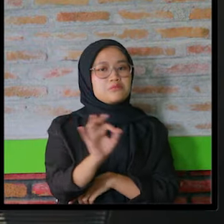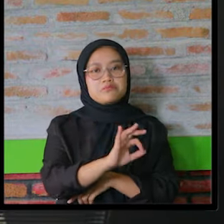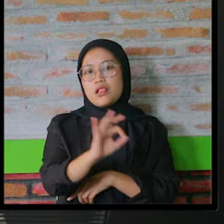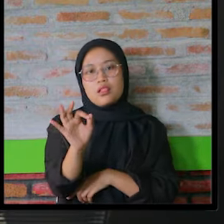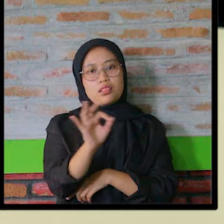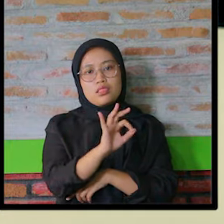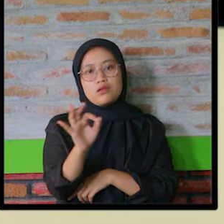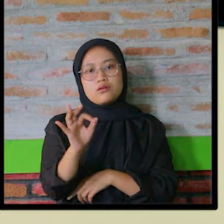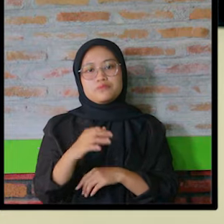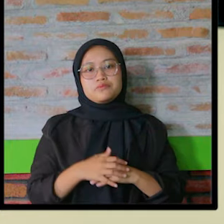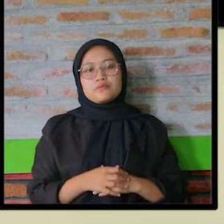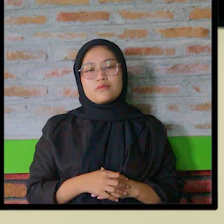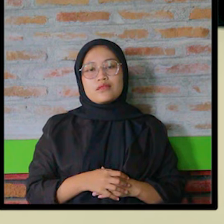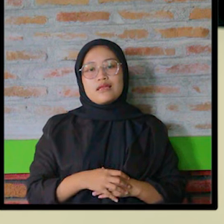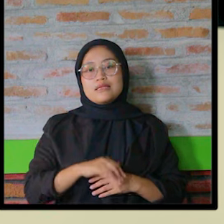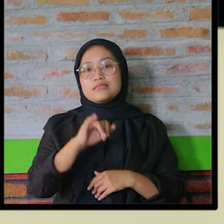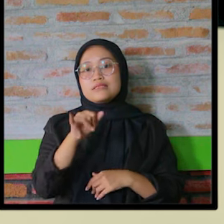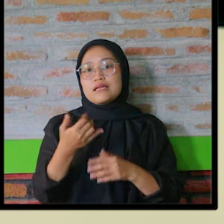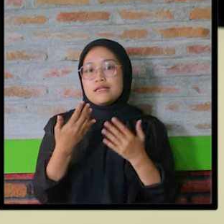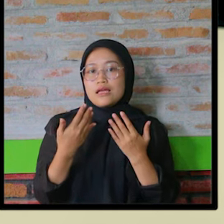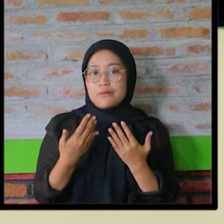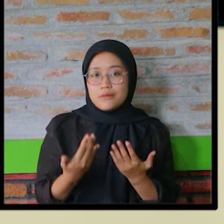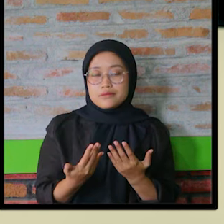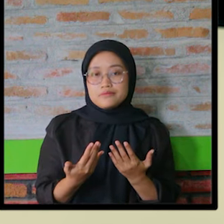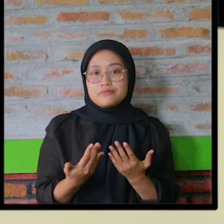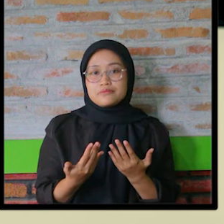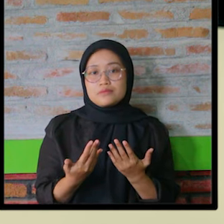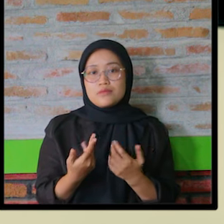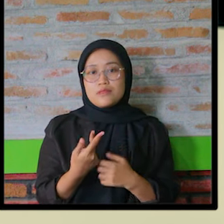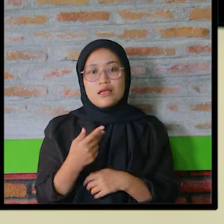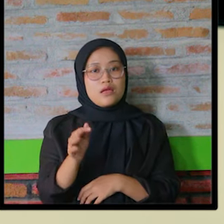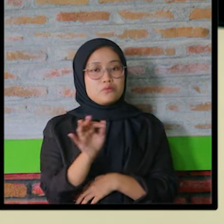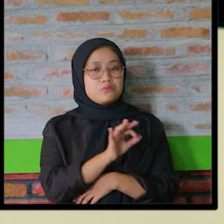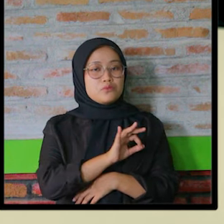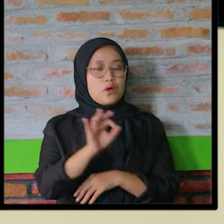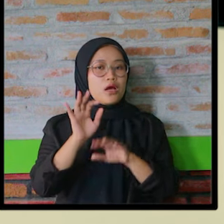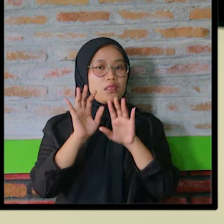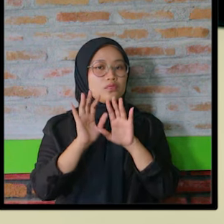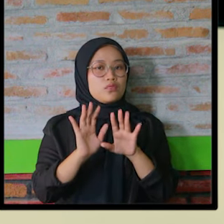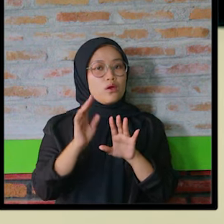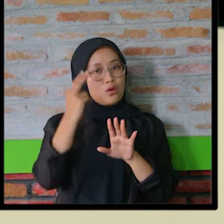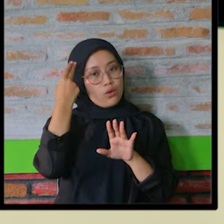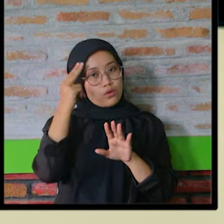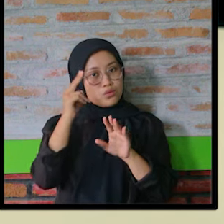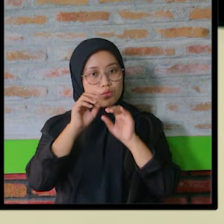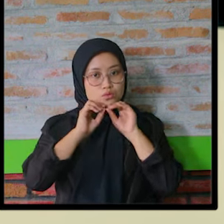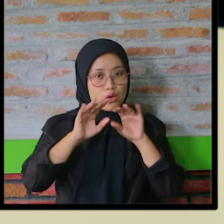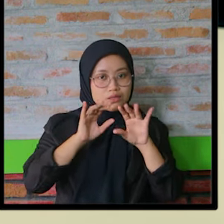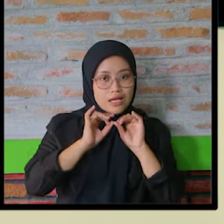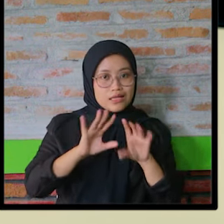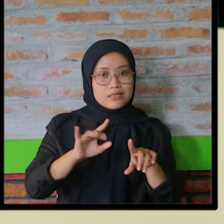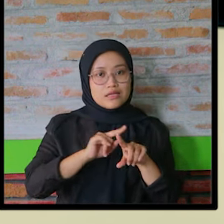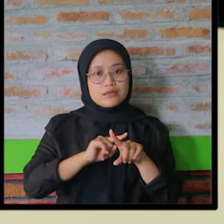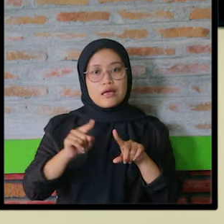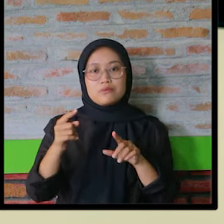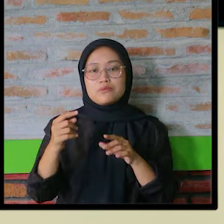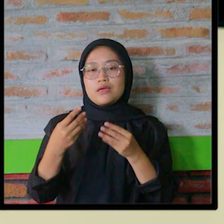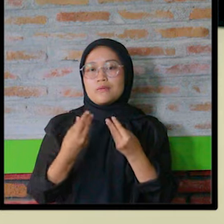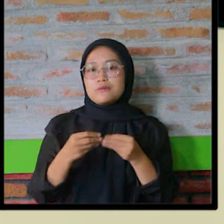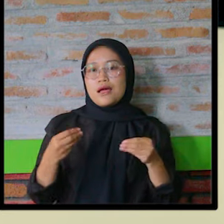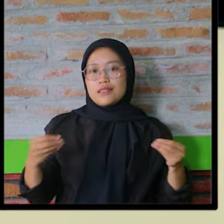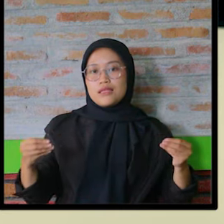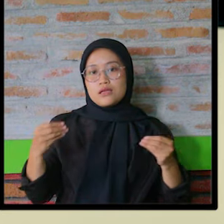ya di aph jadi kan ee tidak hanya sebagai sosialisasi tapi sebagai